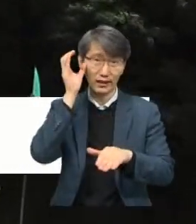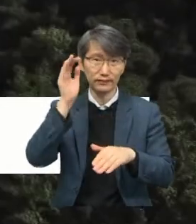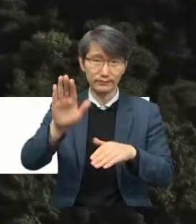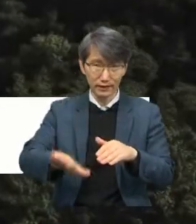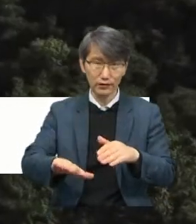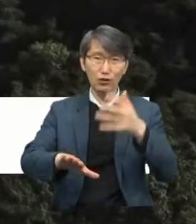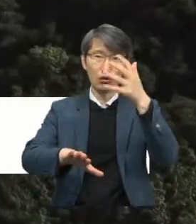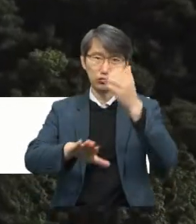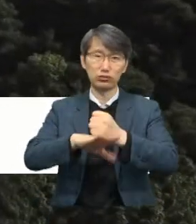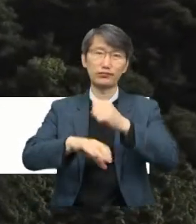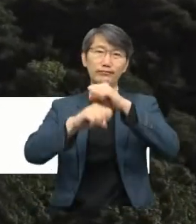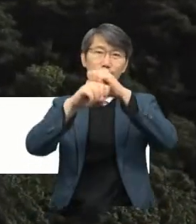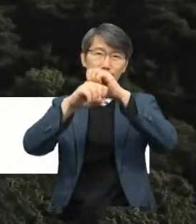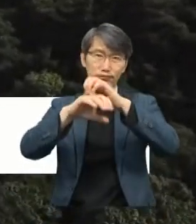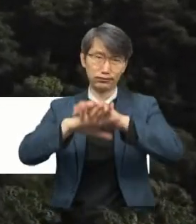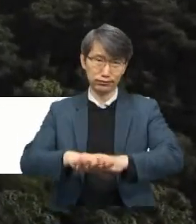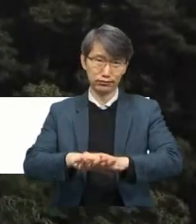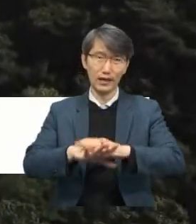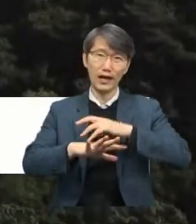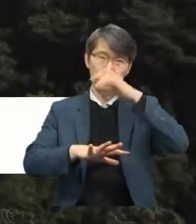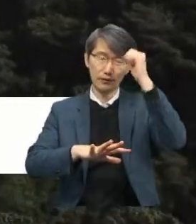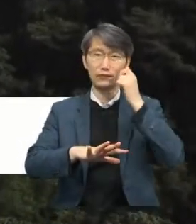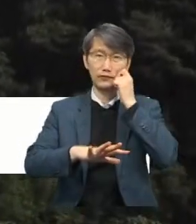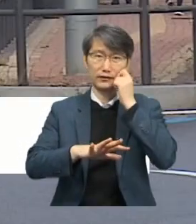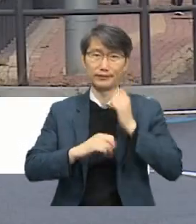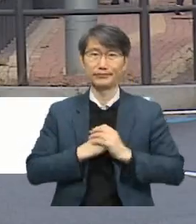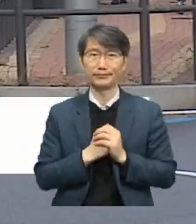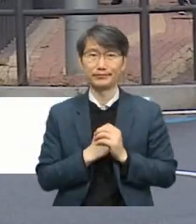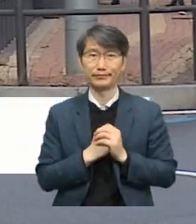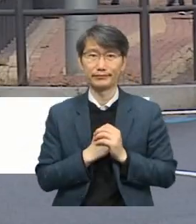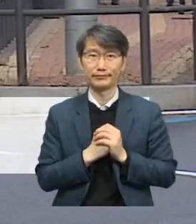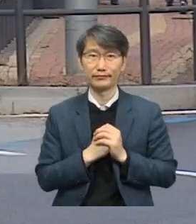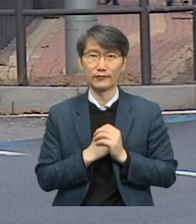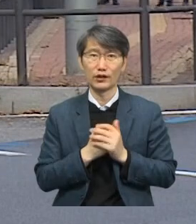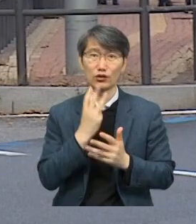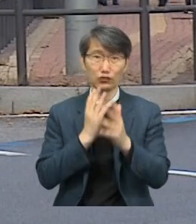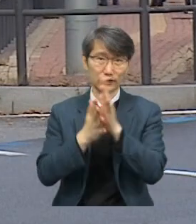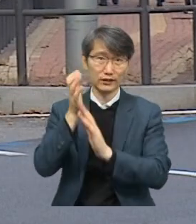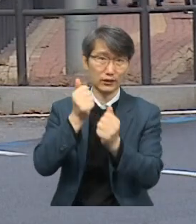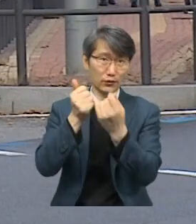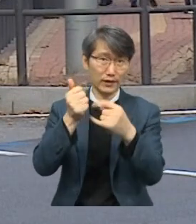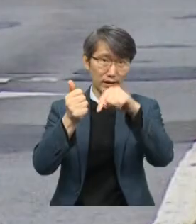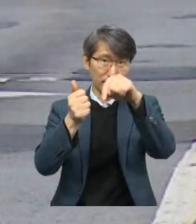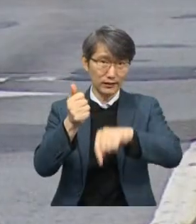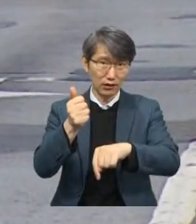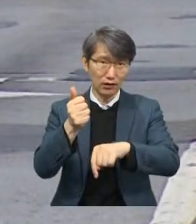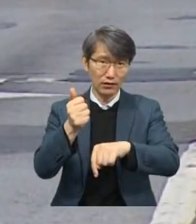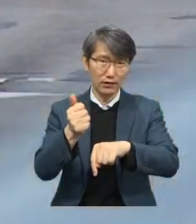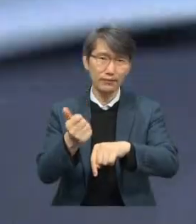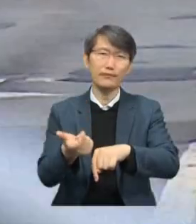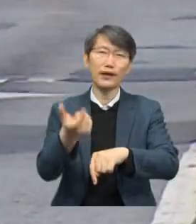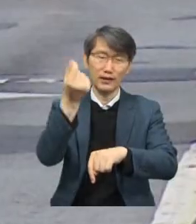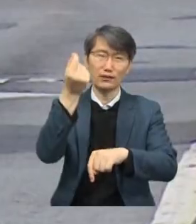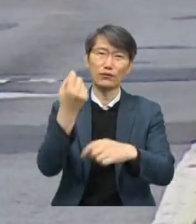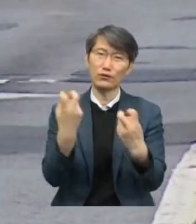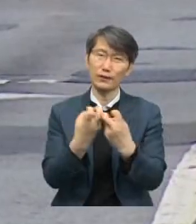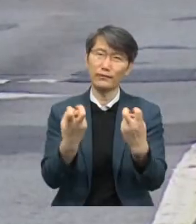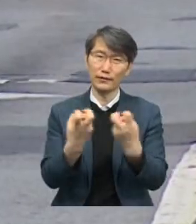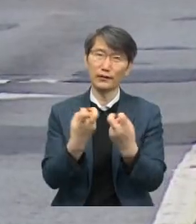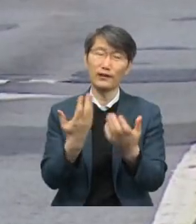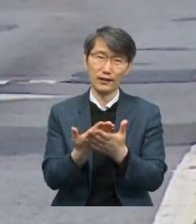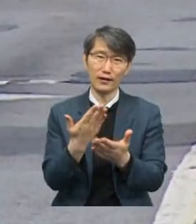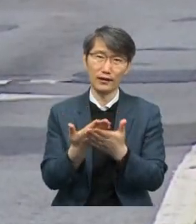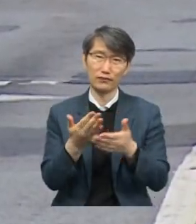모았지만 결국 기획재정부의 문턱을 넘지 못했습니다. 이에 서울시 의회에서도 시에 조속한 대응을 요구하는